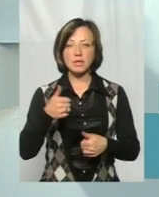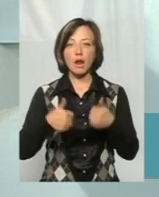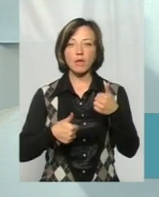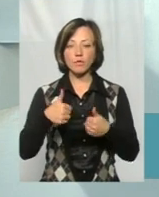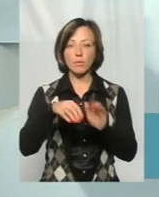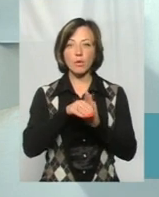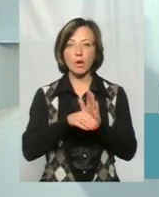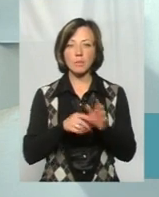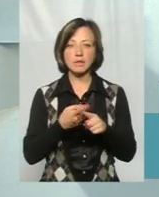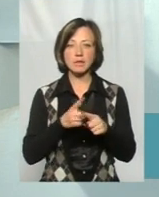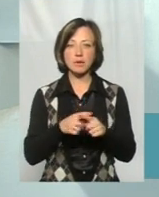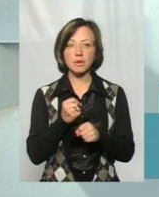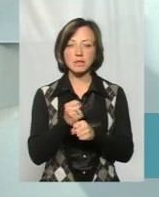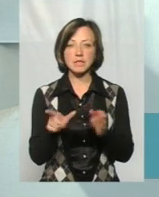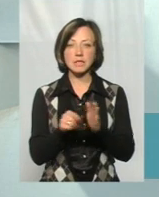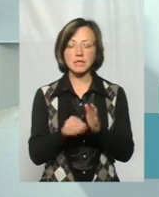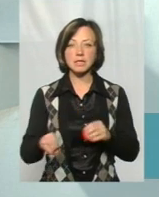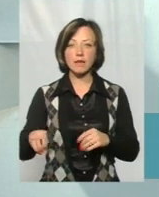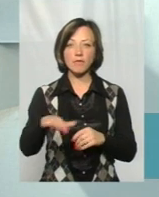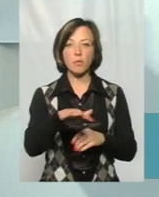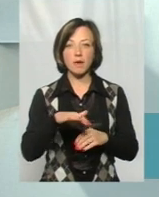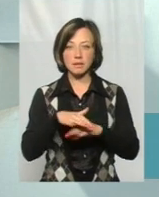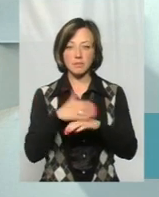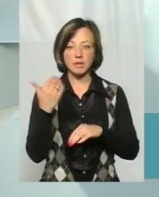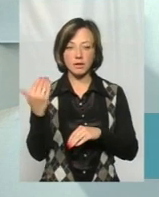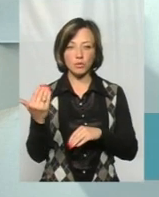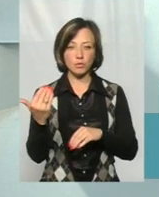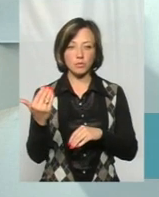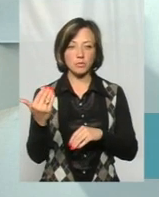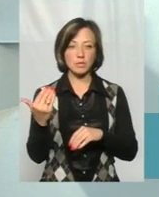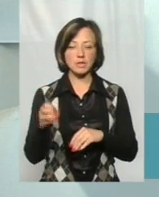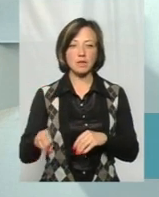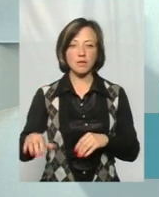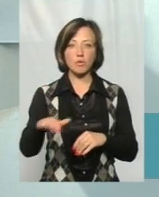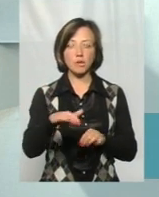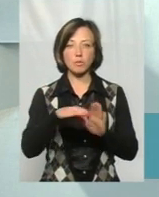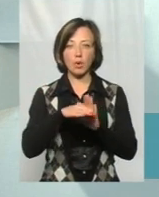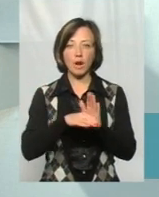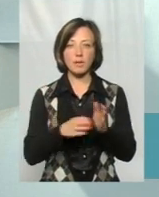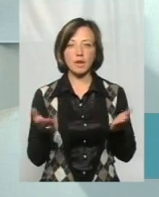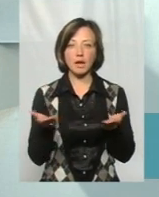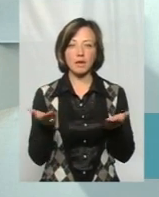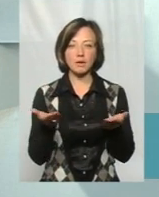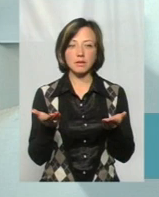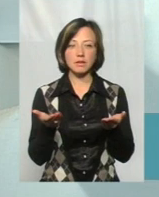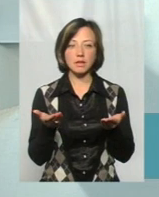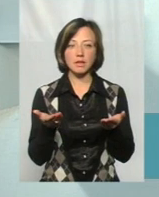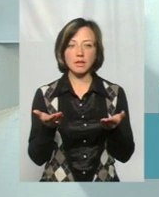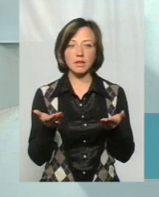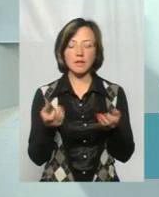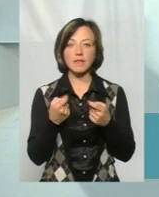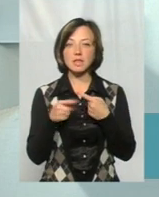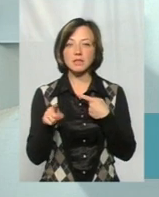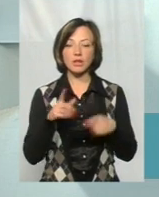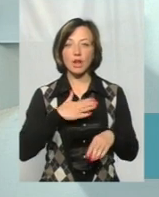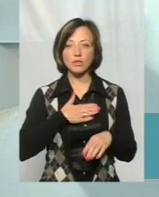це працювати суто з європейським ринком і з європейськими програмами, які ну, не те, що